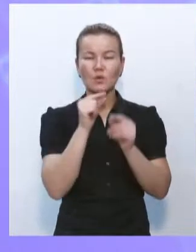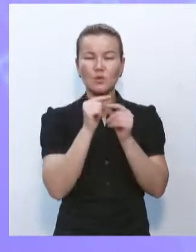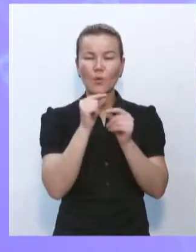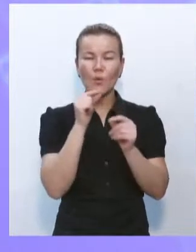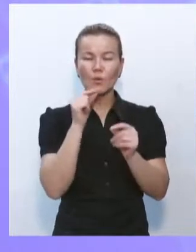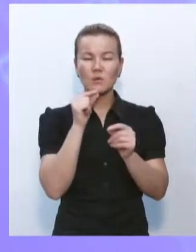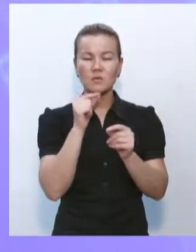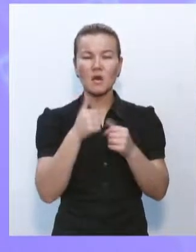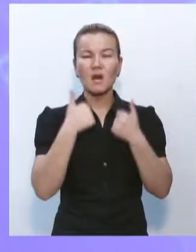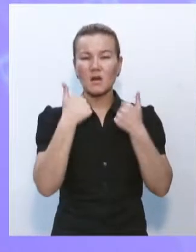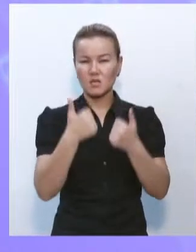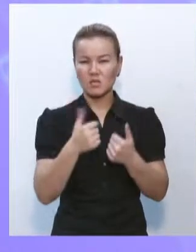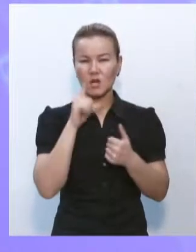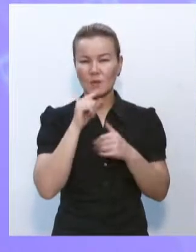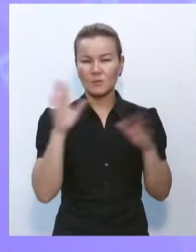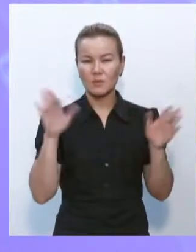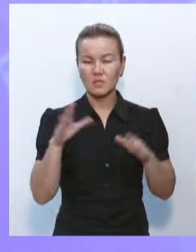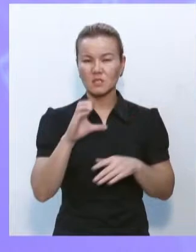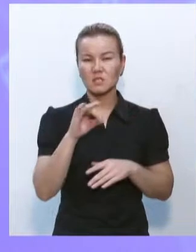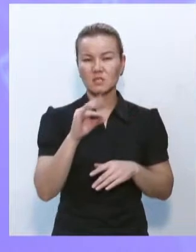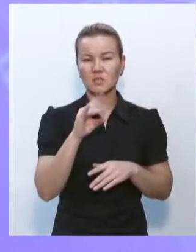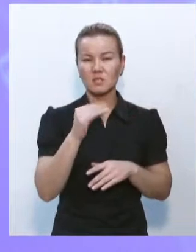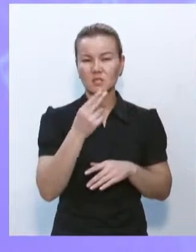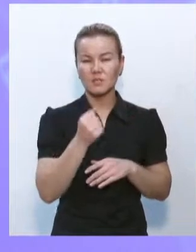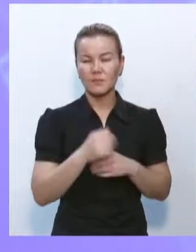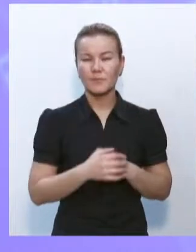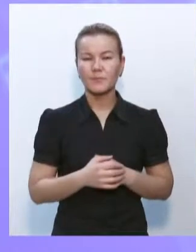тоненький. Хороша птица синица.